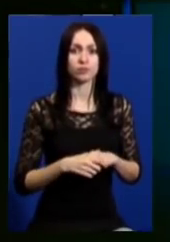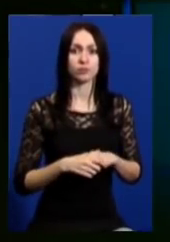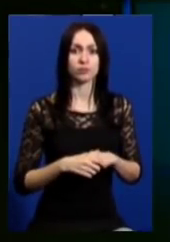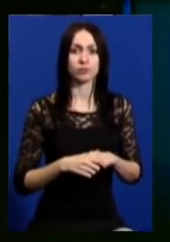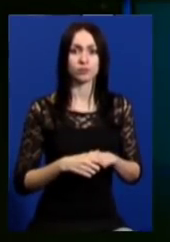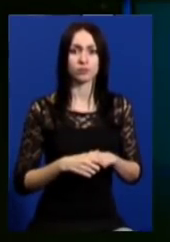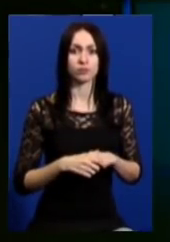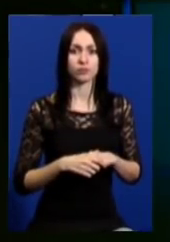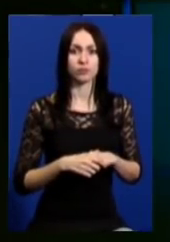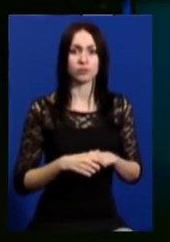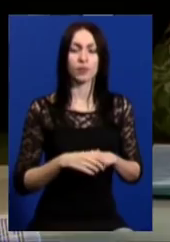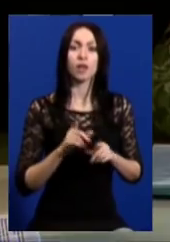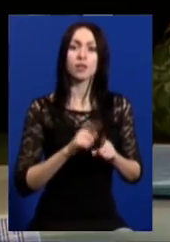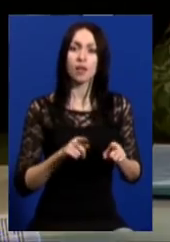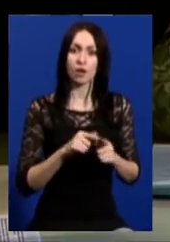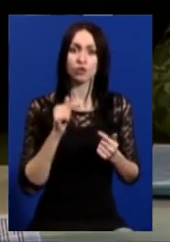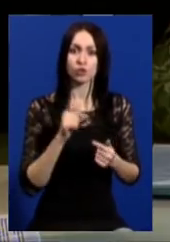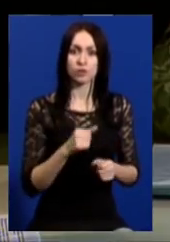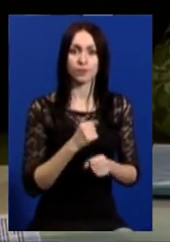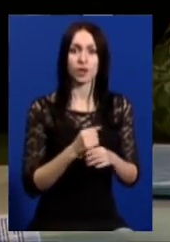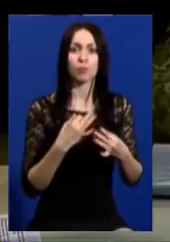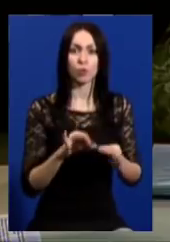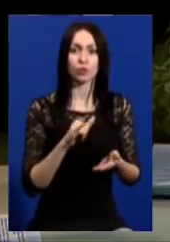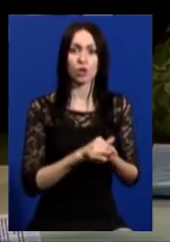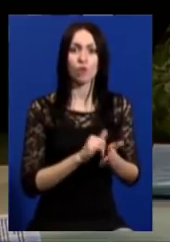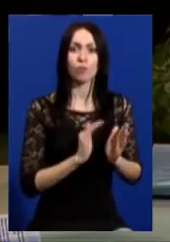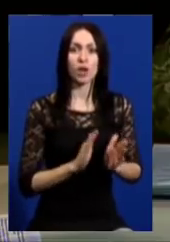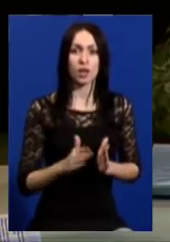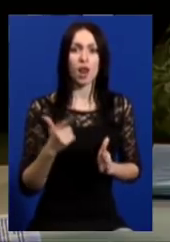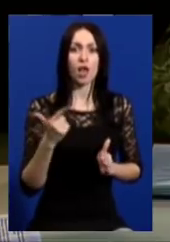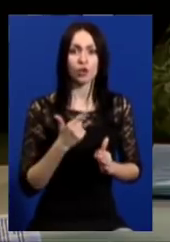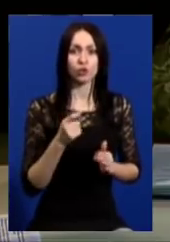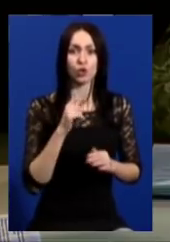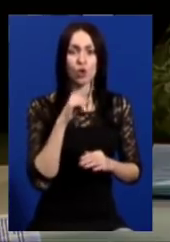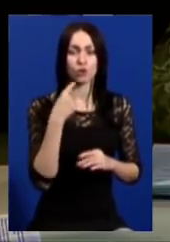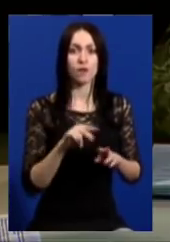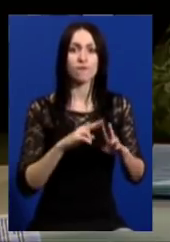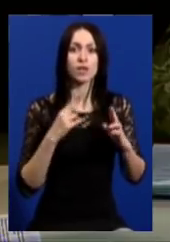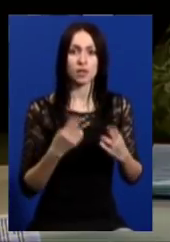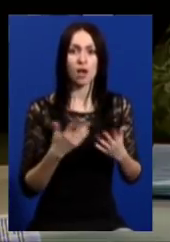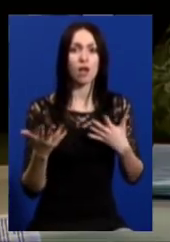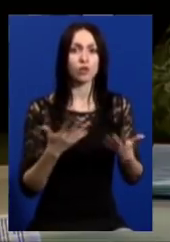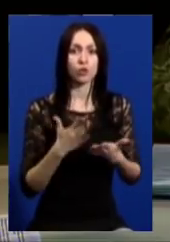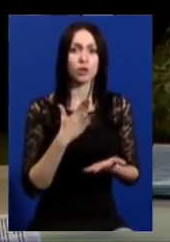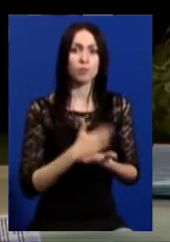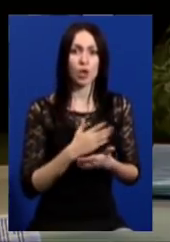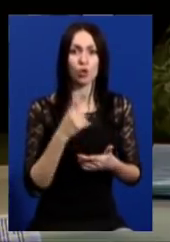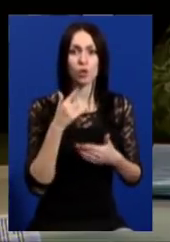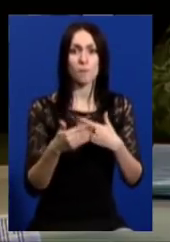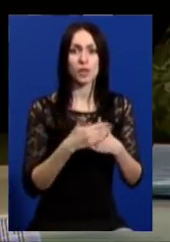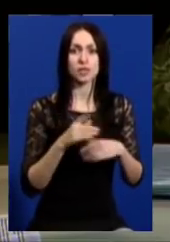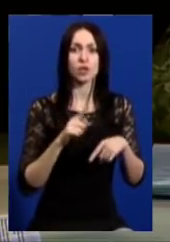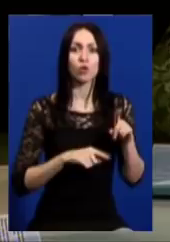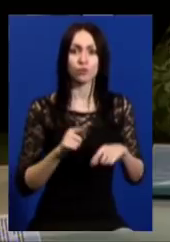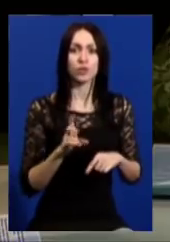Відповідно, здійснюємо пропуск встановленим порядком громадян Російської Федерації, котрі мають близьких родичів